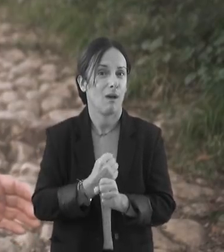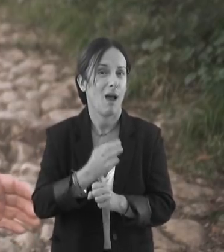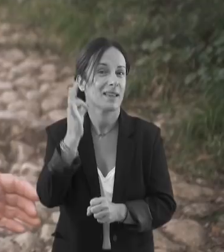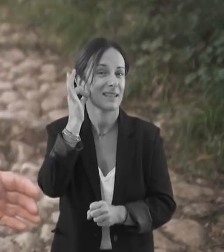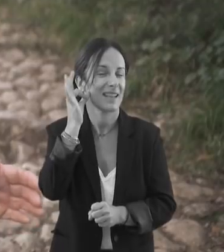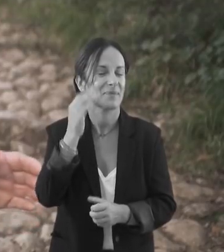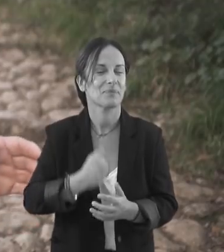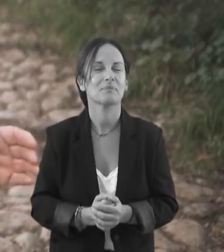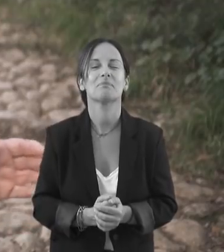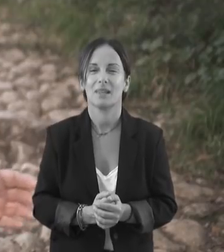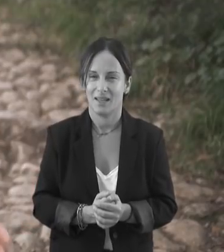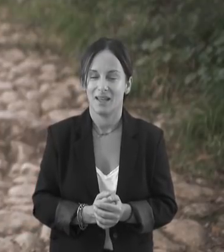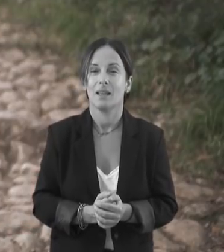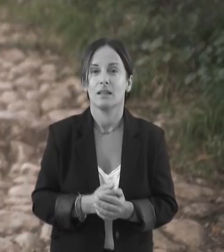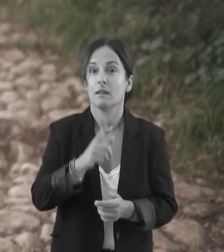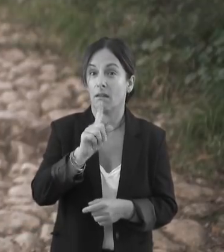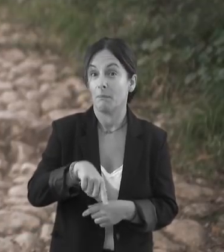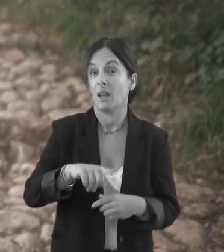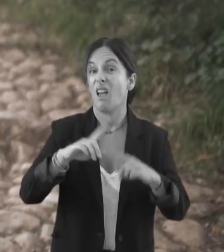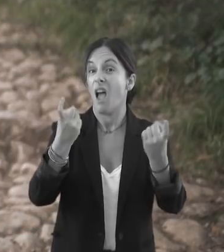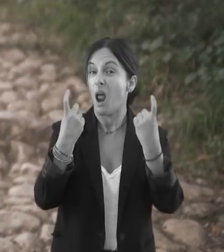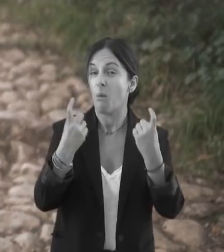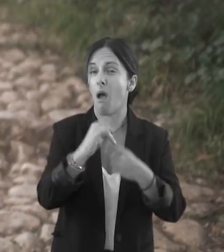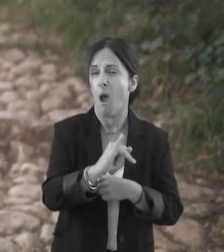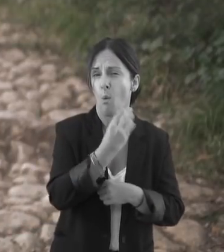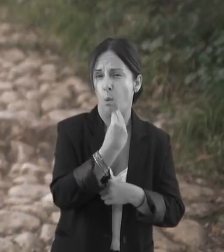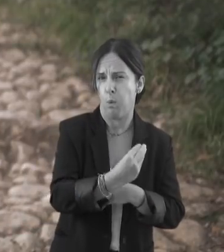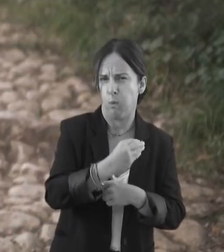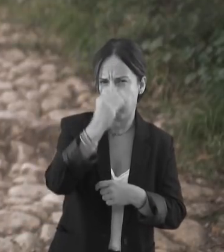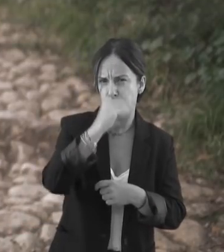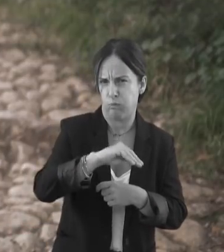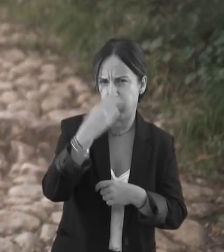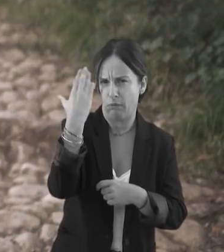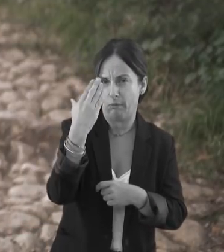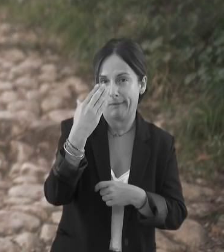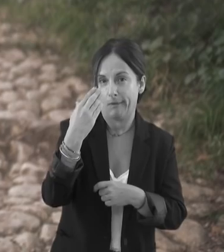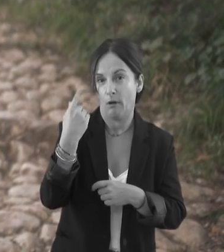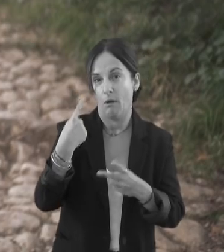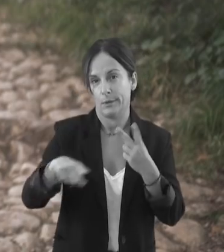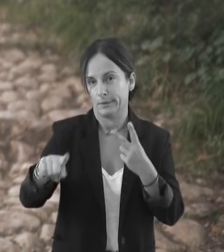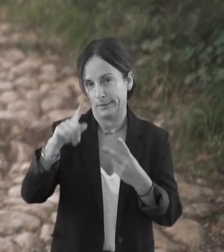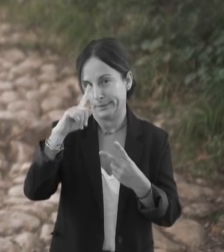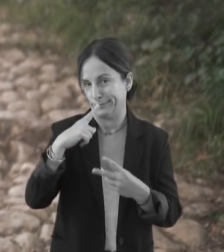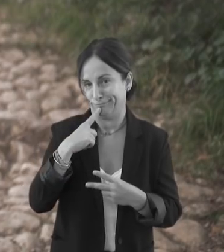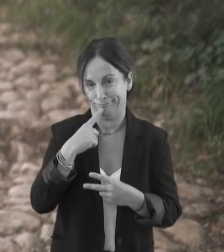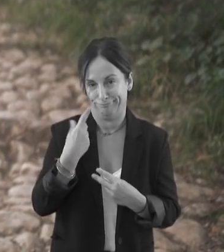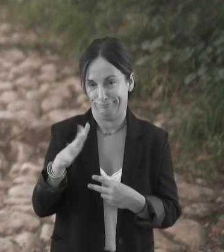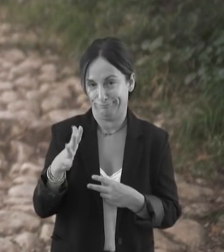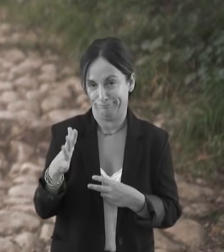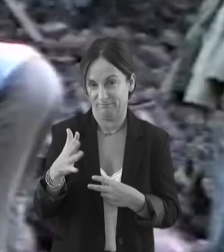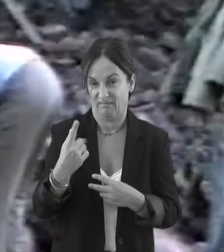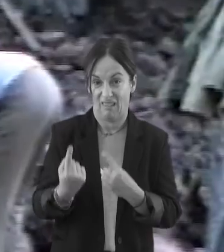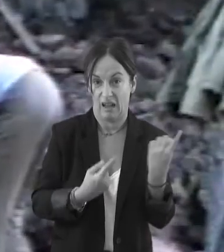xerec. N'hi va haver de bons, n'hi va haver lots que tot d'una varen aprendre. Hi ha lots que ni a